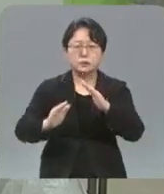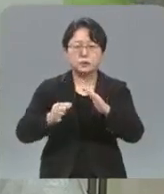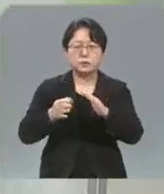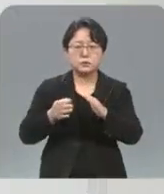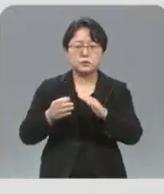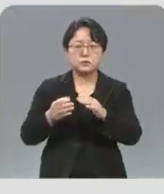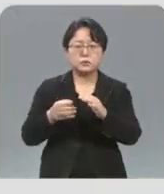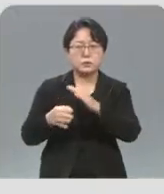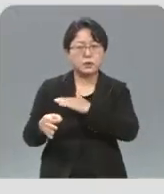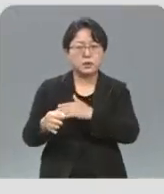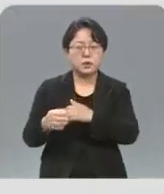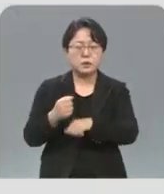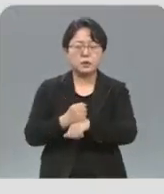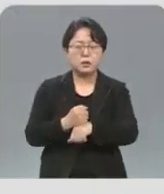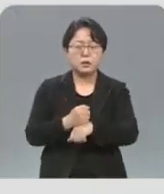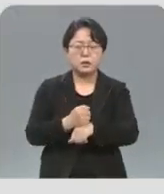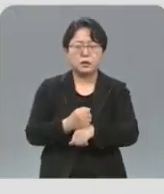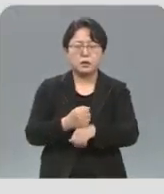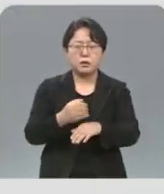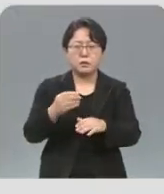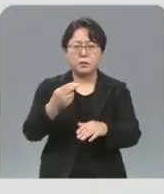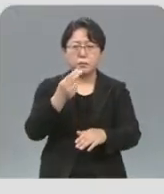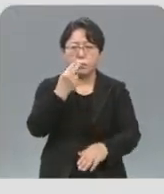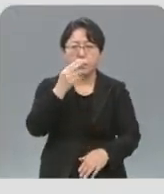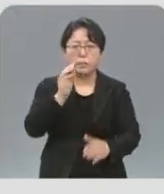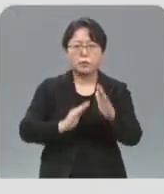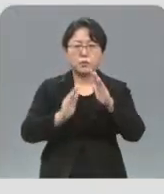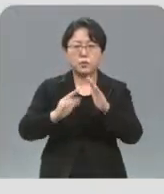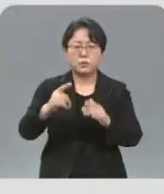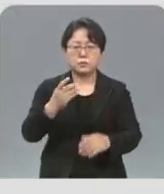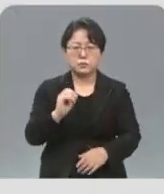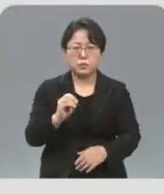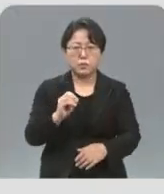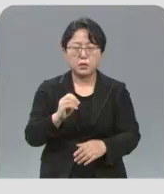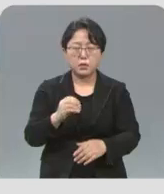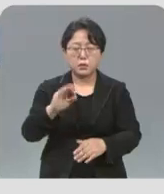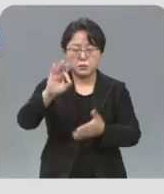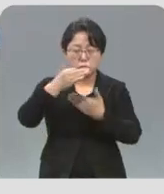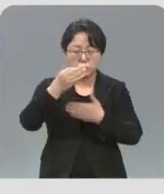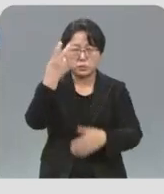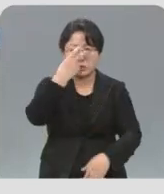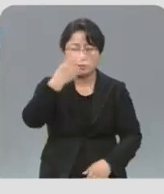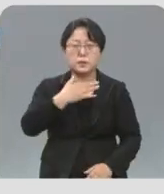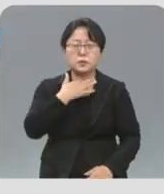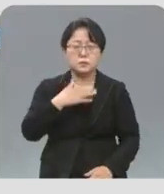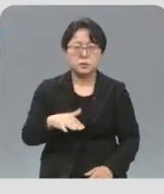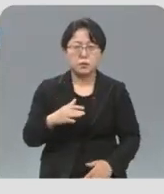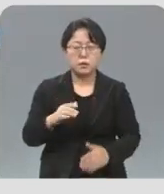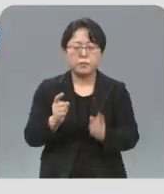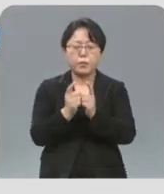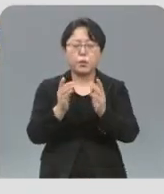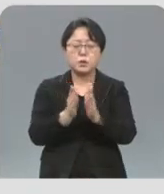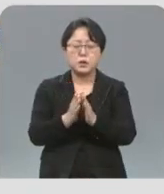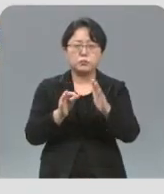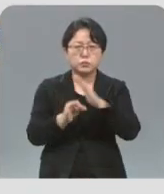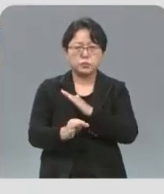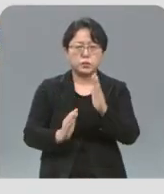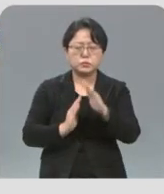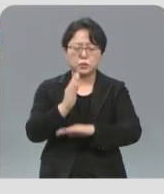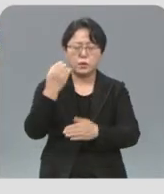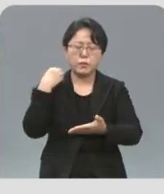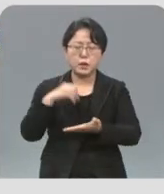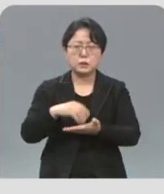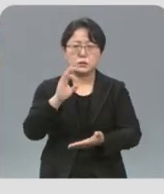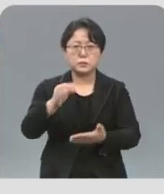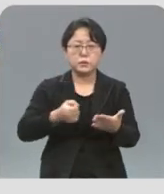냅니다. 그런데 정작 국민건강보험공단은 송 씨의 소득 수준을 심사한 적도 본인 부담금 초과